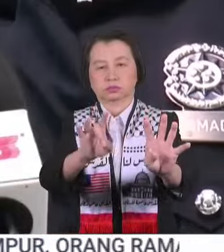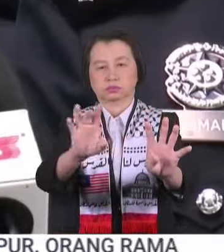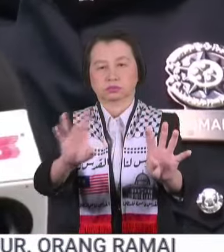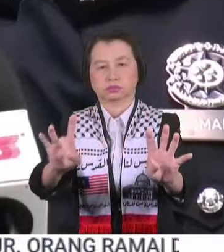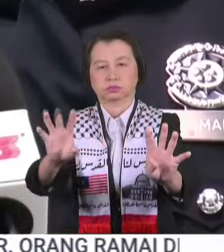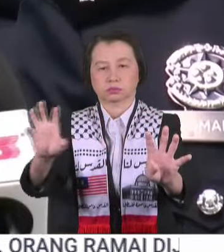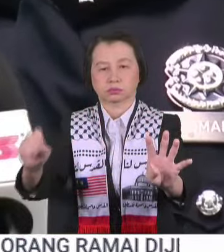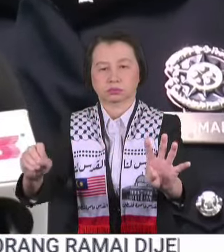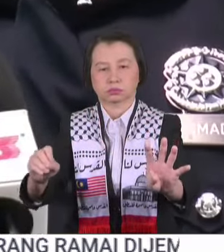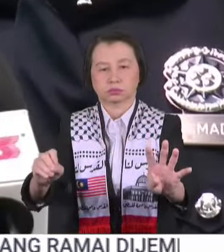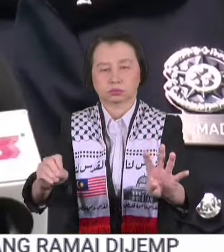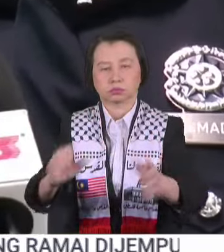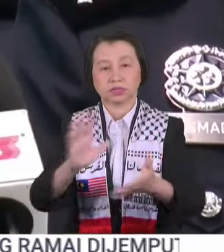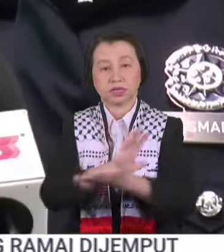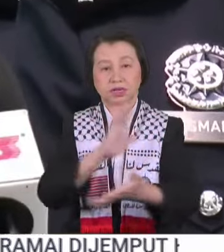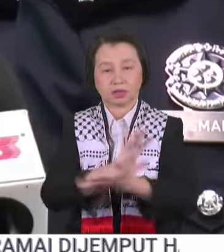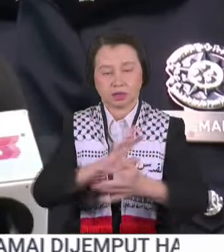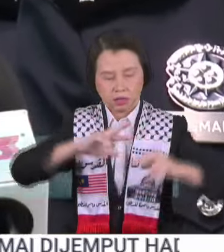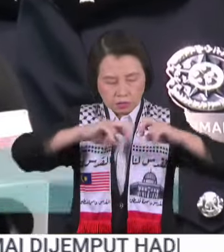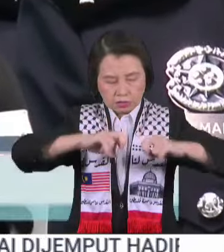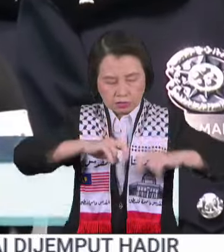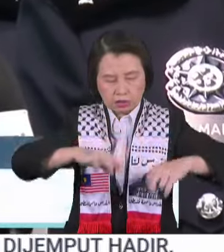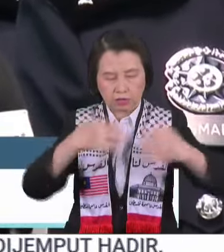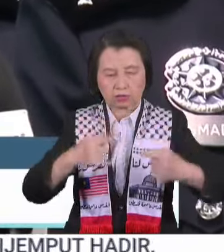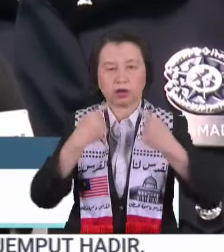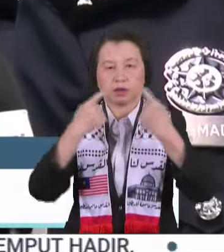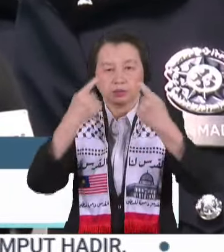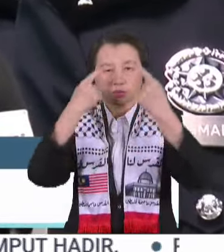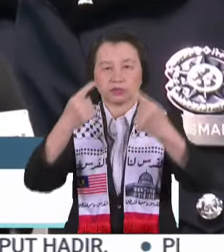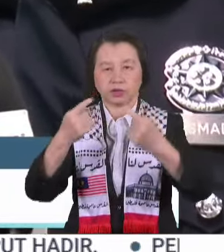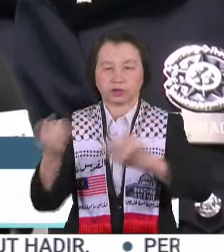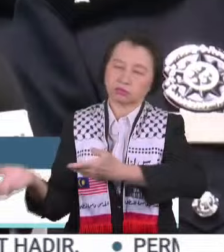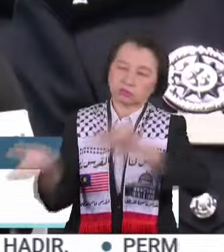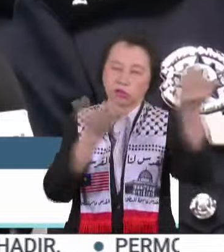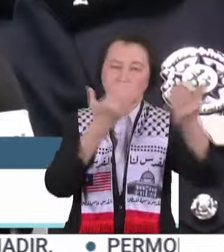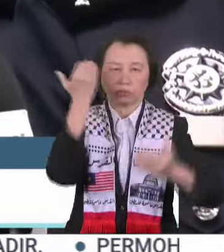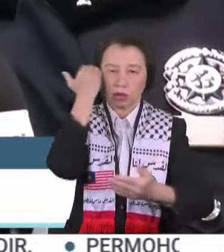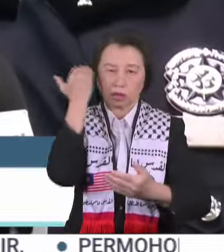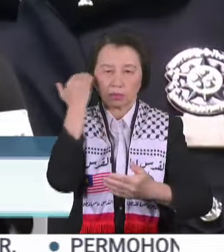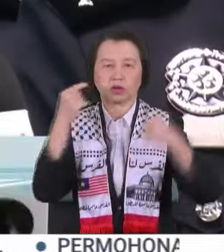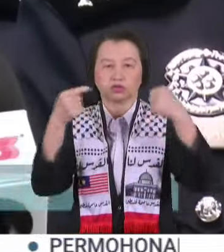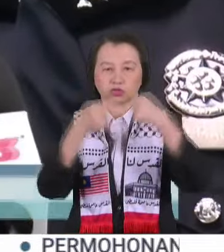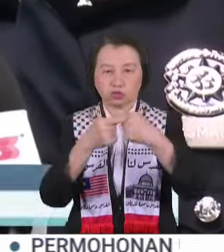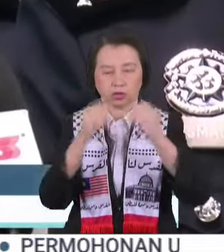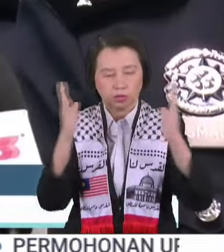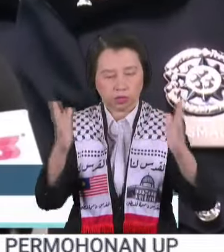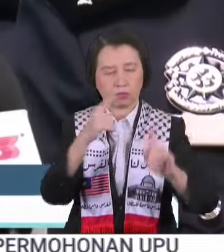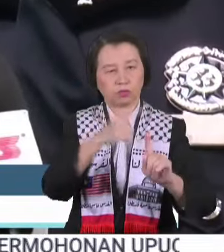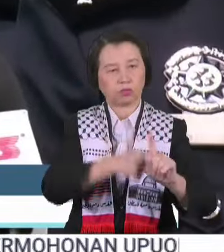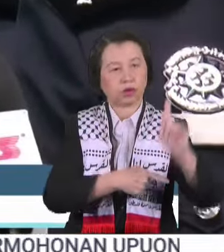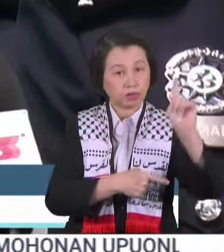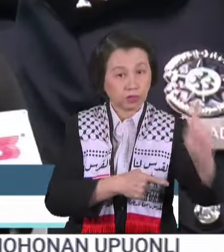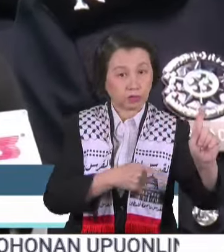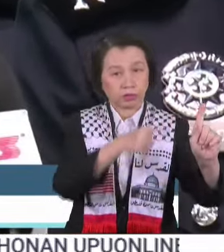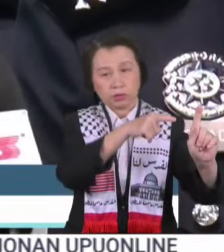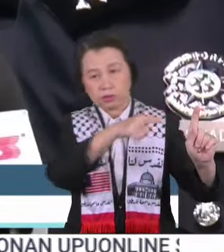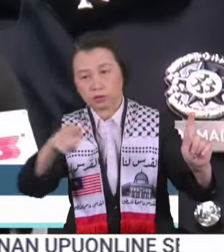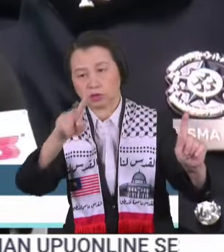4,880 kertas siasatan telah berjaya dituduh di mahkamah sepanjang tempoh 1 Januari